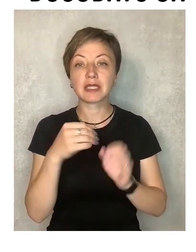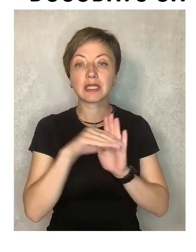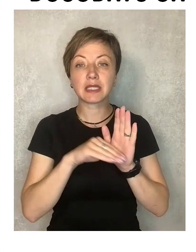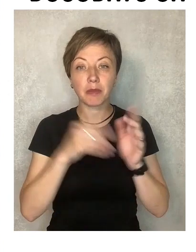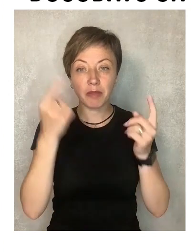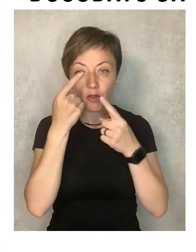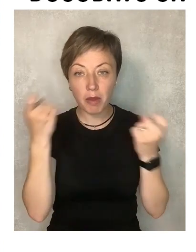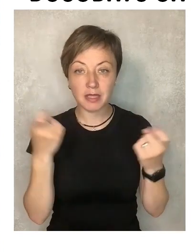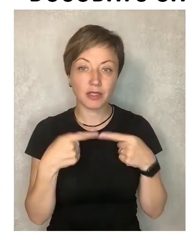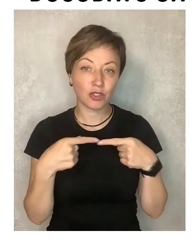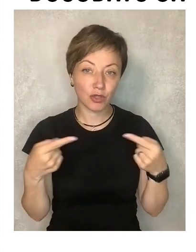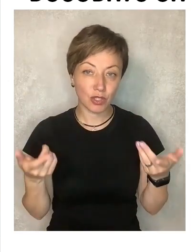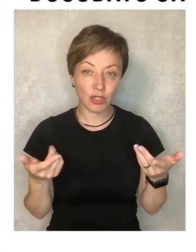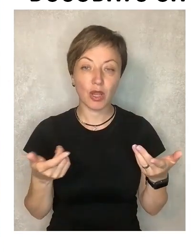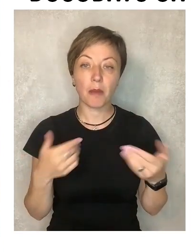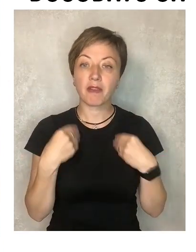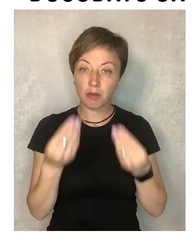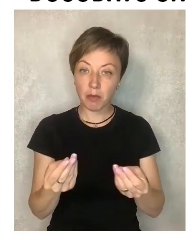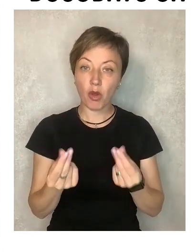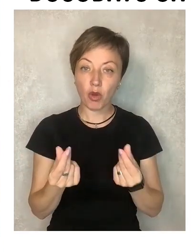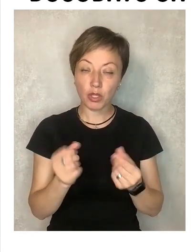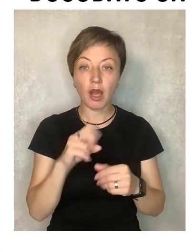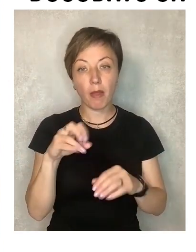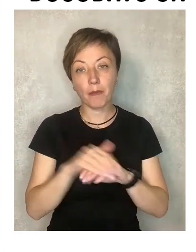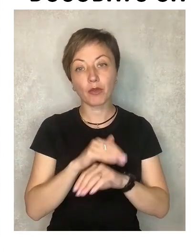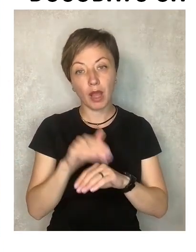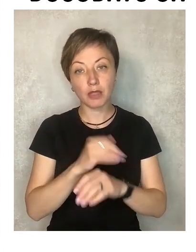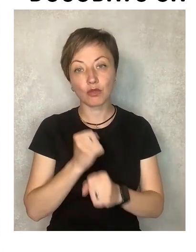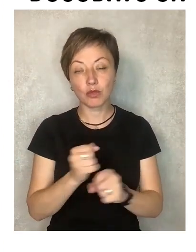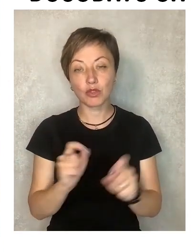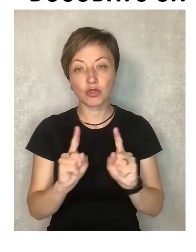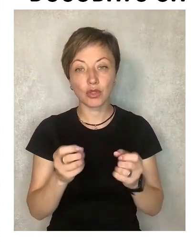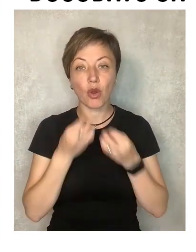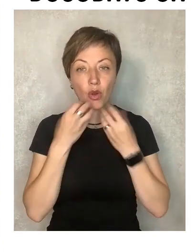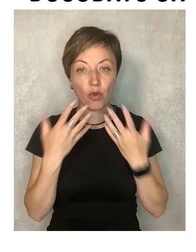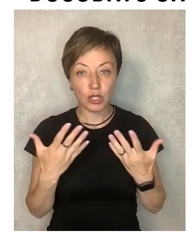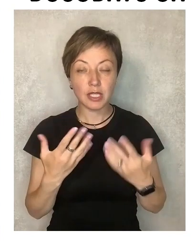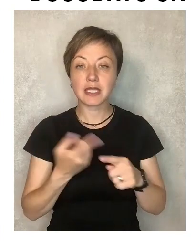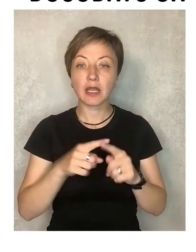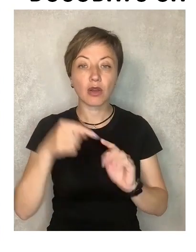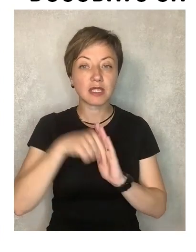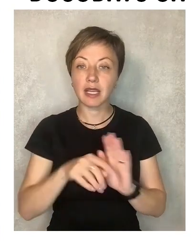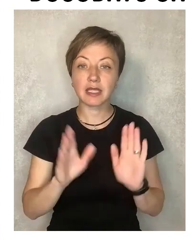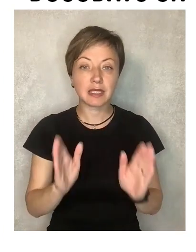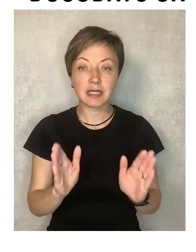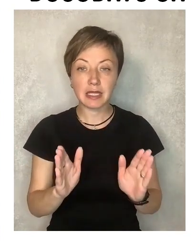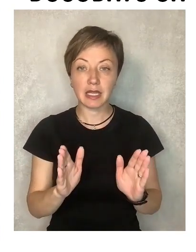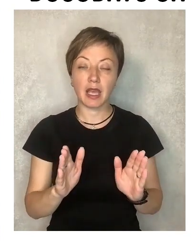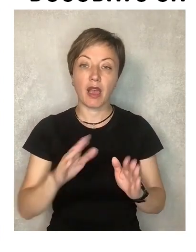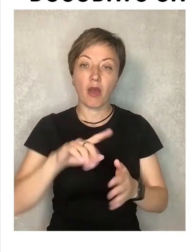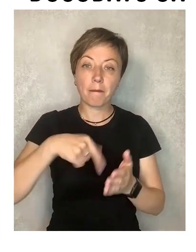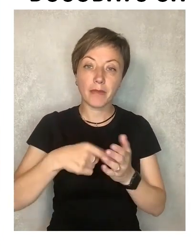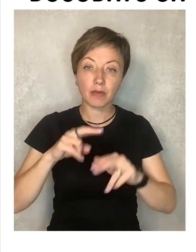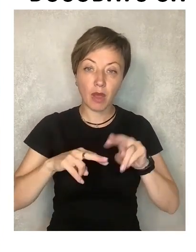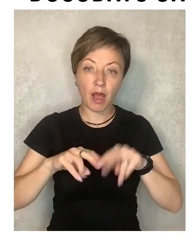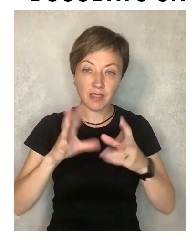чогось іншого. Типу, ми вам дамо гроші, але, будь ласка, зробіть щось і хороше. І це ознака не тільки в плані урбанізму, це, в принципі, принципі, характеристика